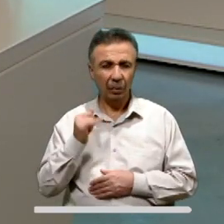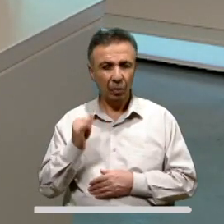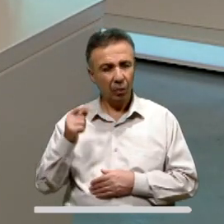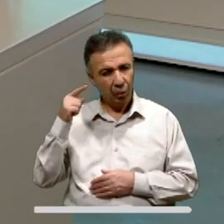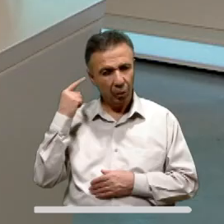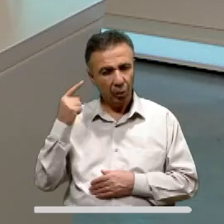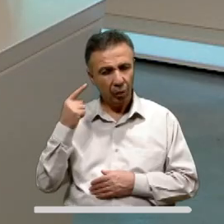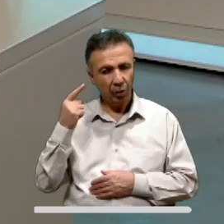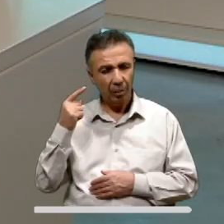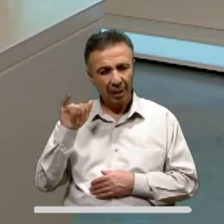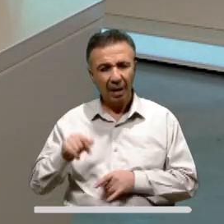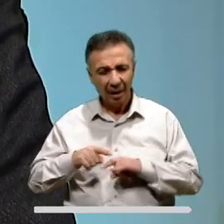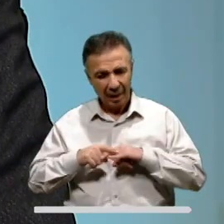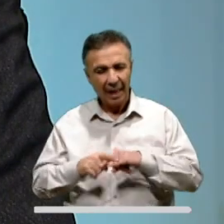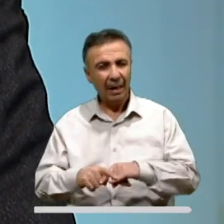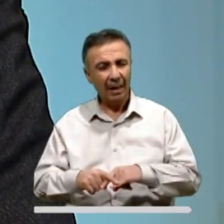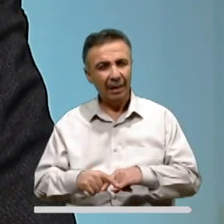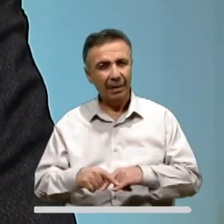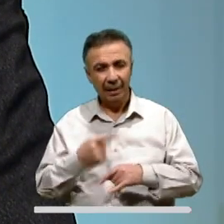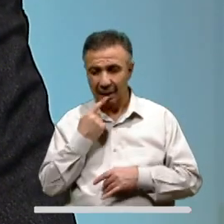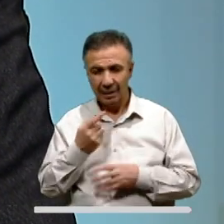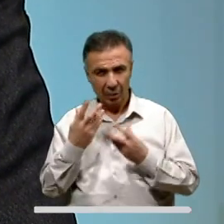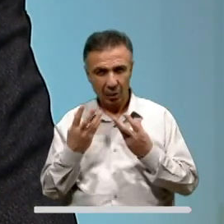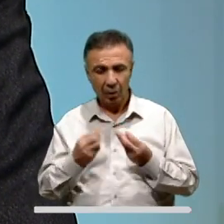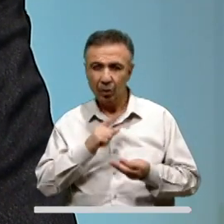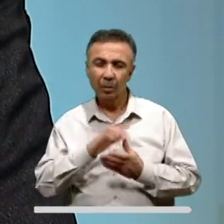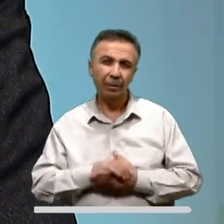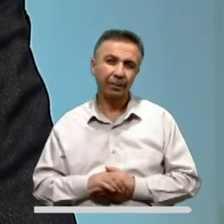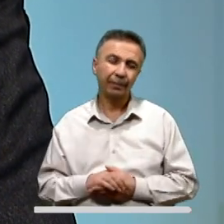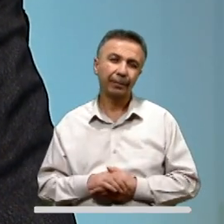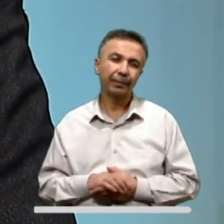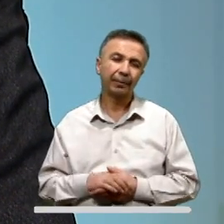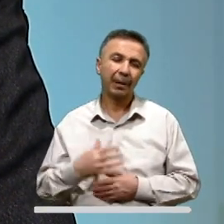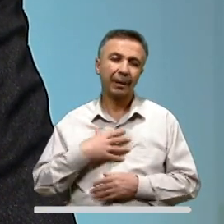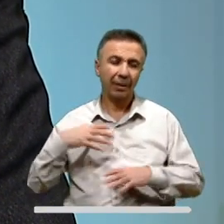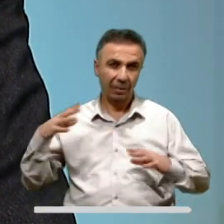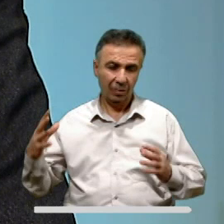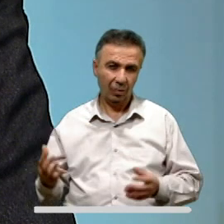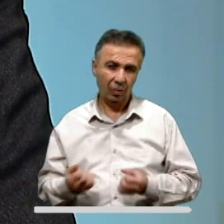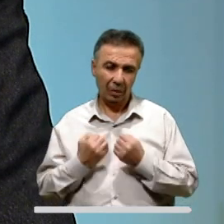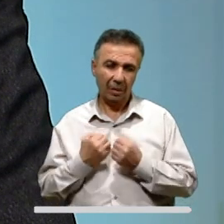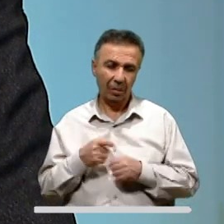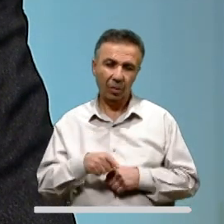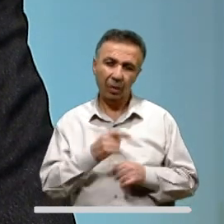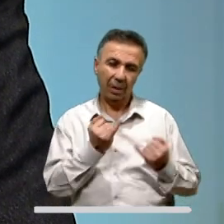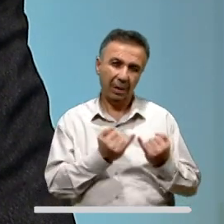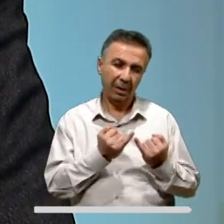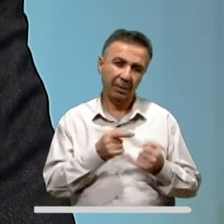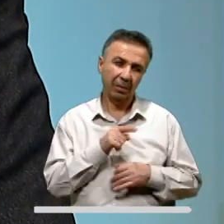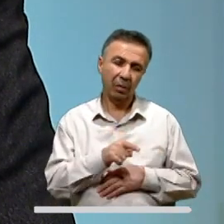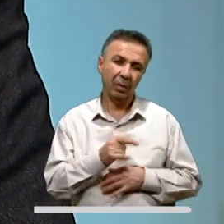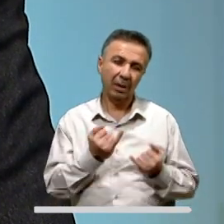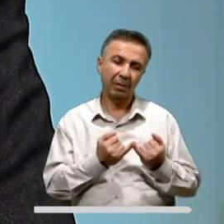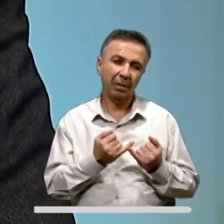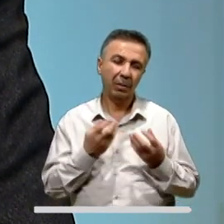hakkını helal et. Böyle dese yeterli mi? Yani en azından kendisini kurtarır. O kardeşimiz de bu